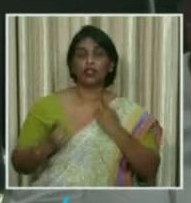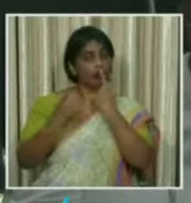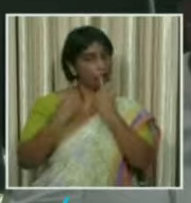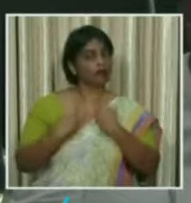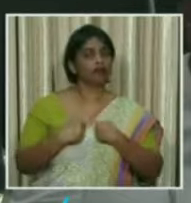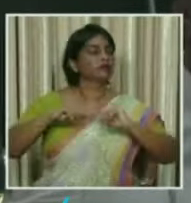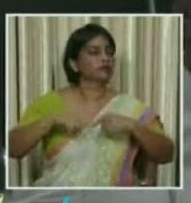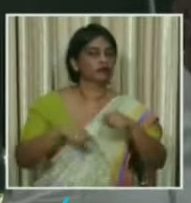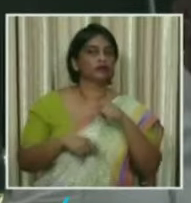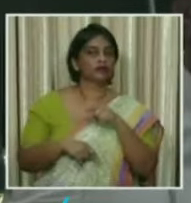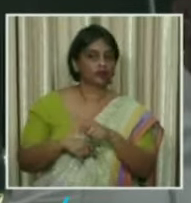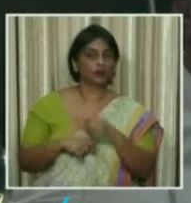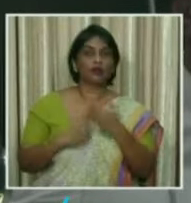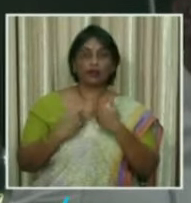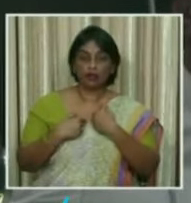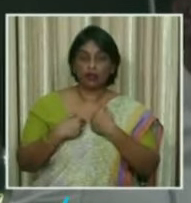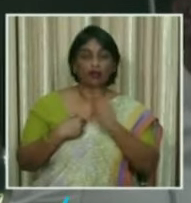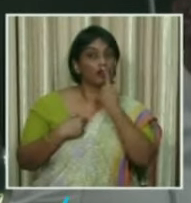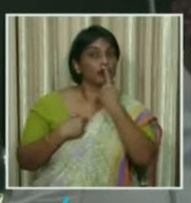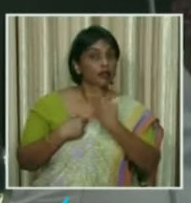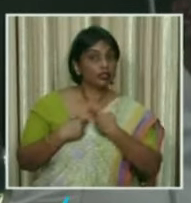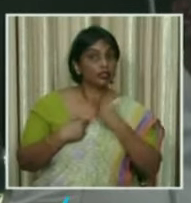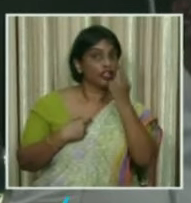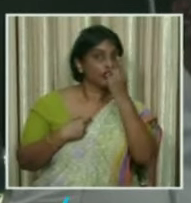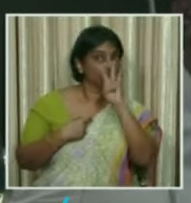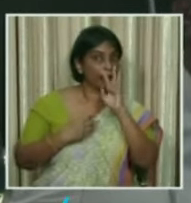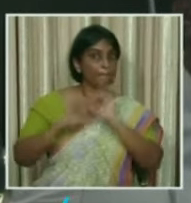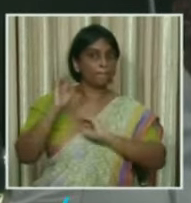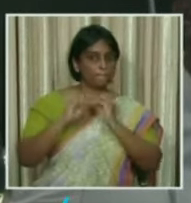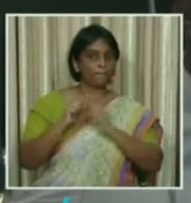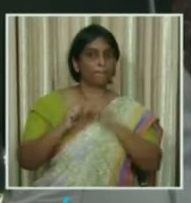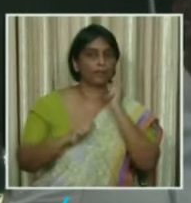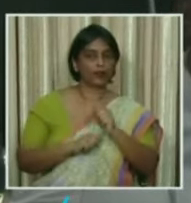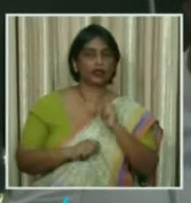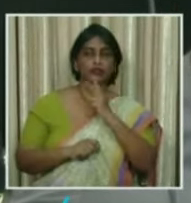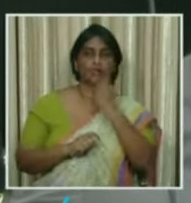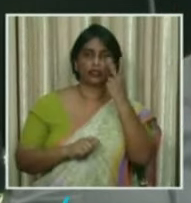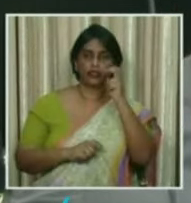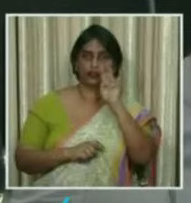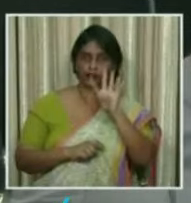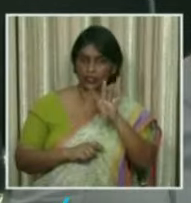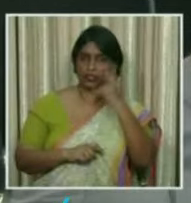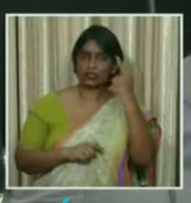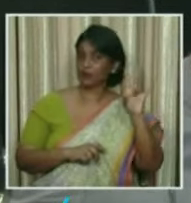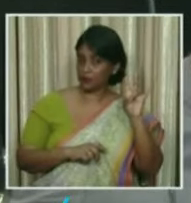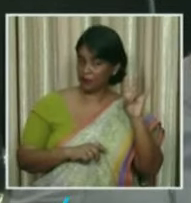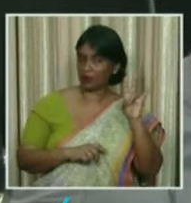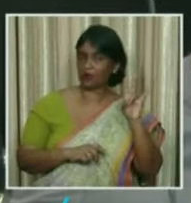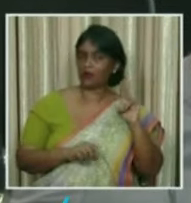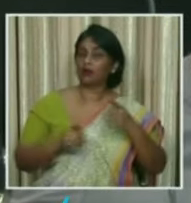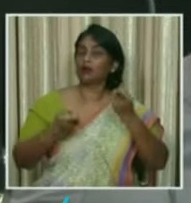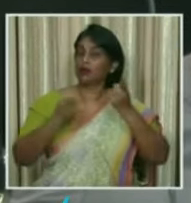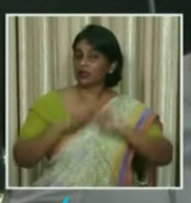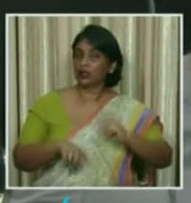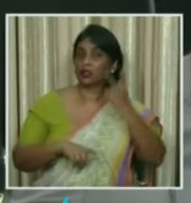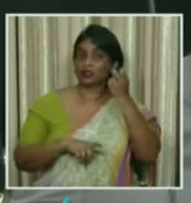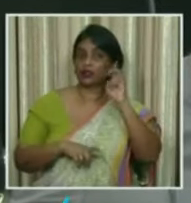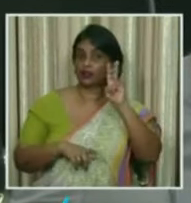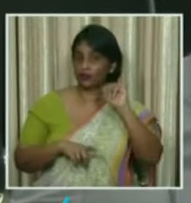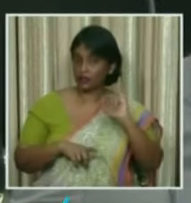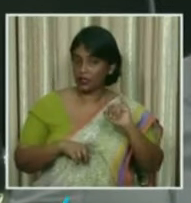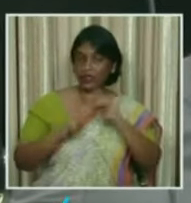වෙනම විවාදයක් ඕනේ. අපිව දැනුවත් කරේ 12%ක් ගෙවනවා කියලා 2024ෙත් 2025ෙත් ඊළඟට 2026